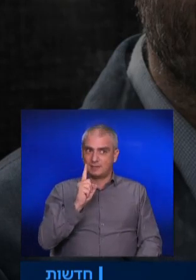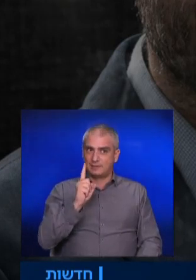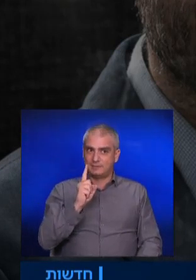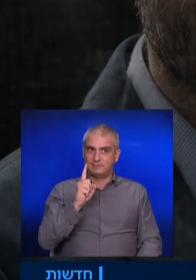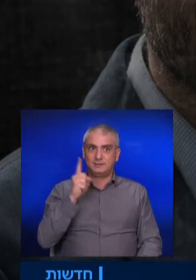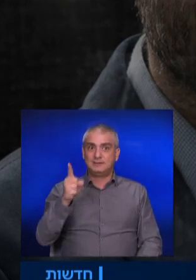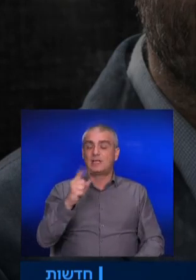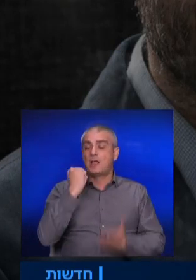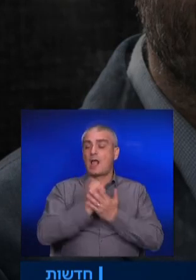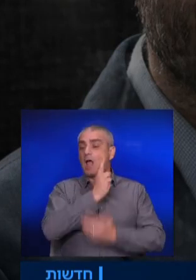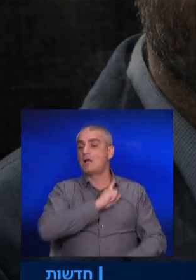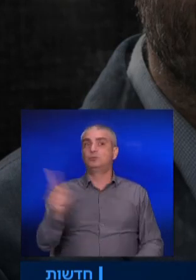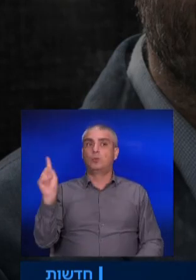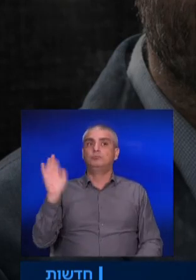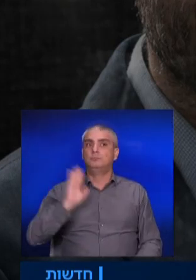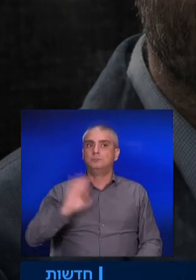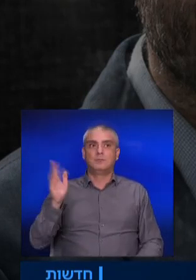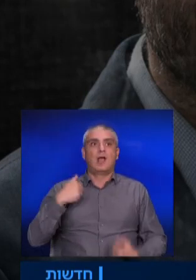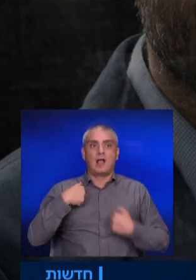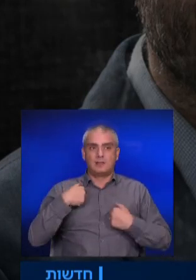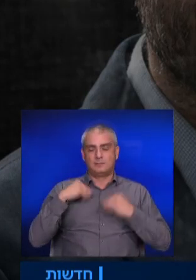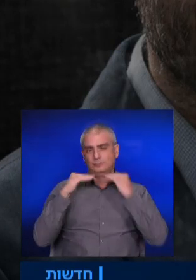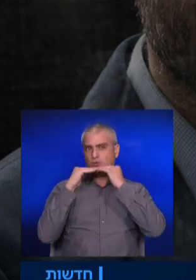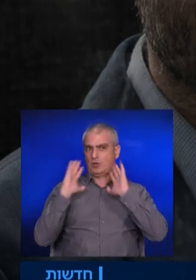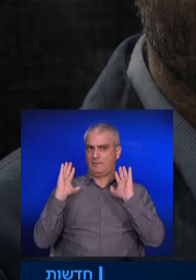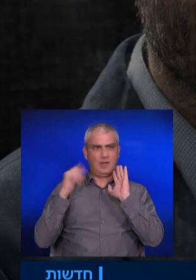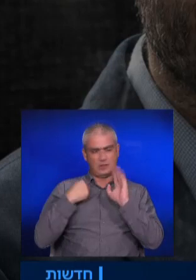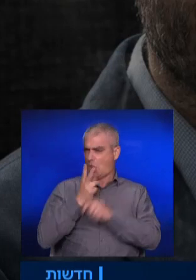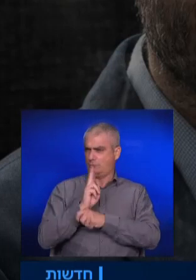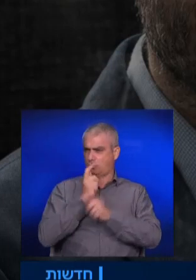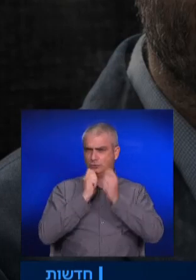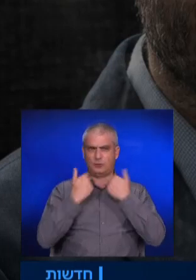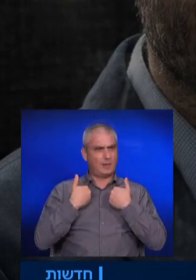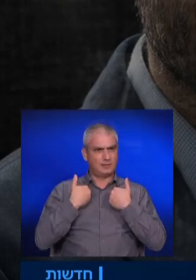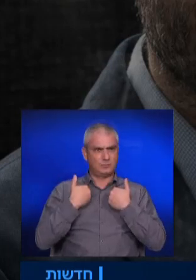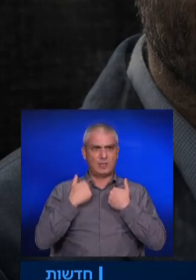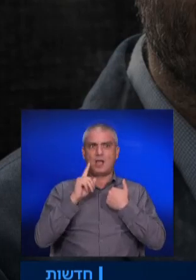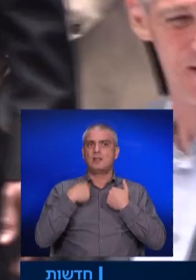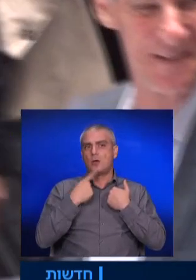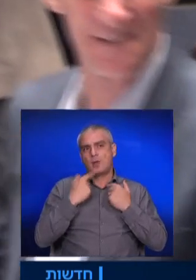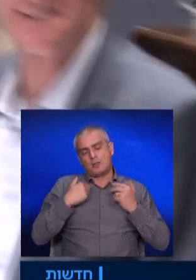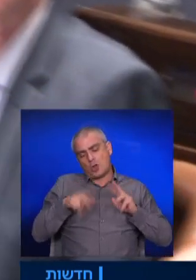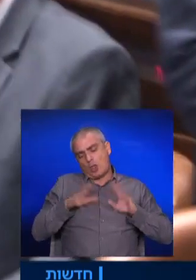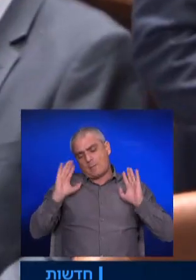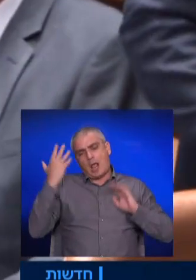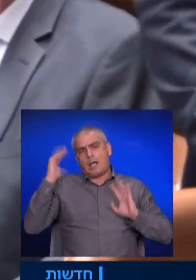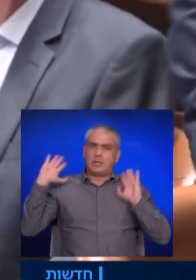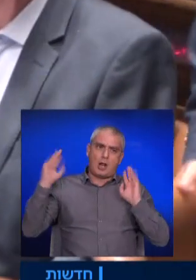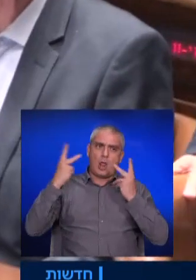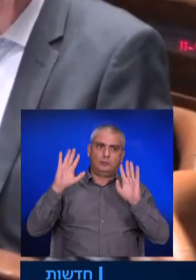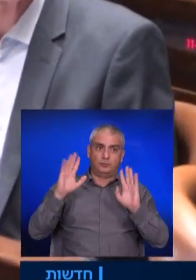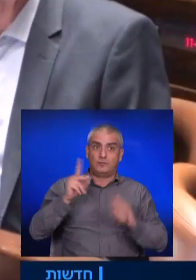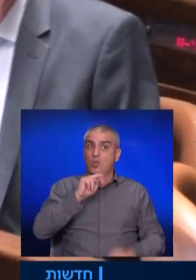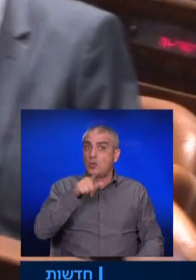טוב. אני כאילו מיישך כאן, אני לא משקר כשמעיינים אותי, אני לא מספיק במעיה, לא חשוב. הנושא שמונח על